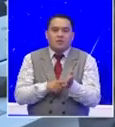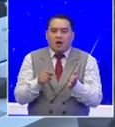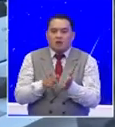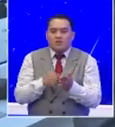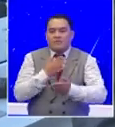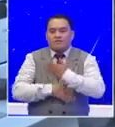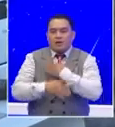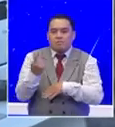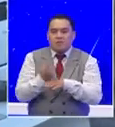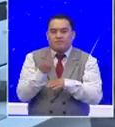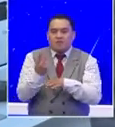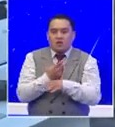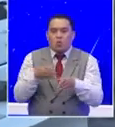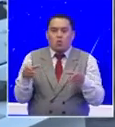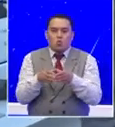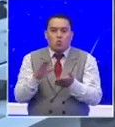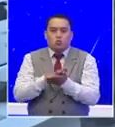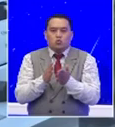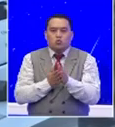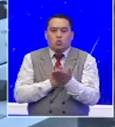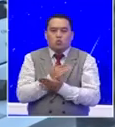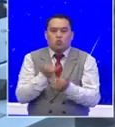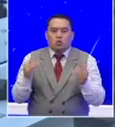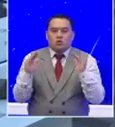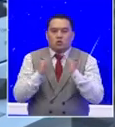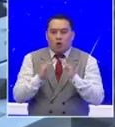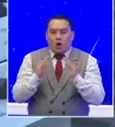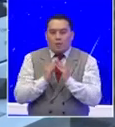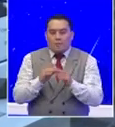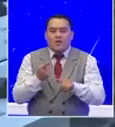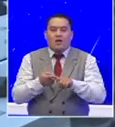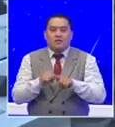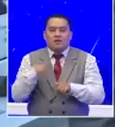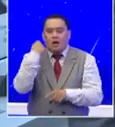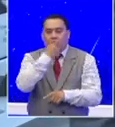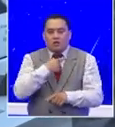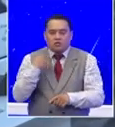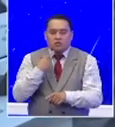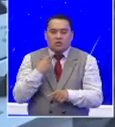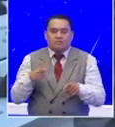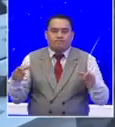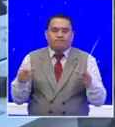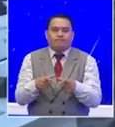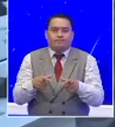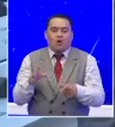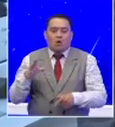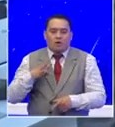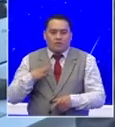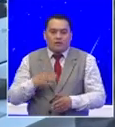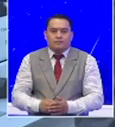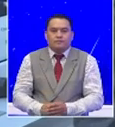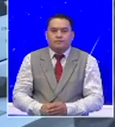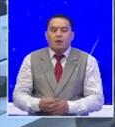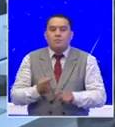и инвалидам первой и второй групп все услуги оказываем на дому. Ведь именно лица из этой категории находятся в так называемой группе